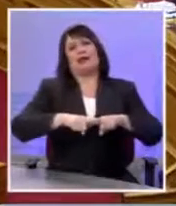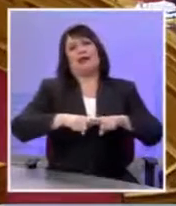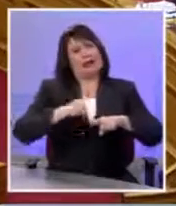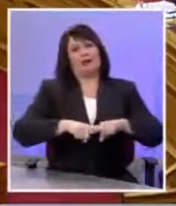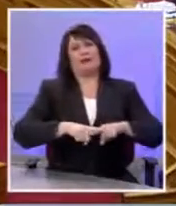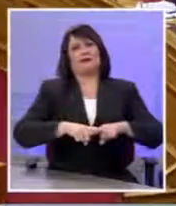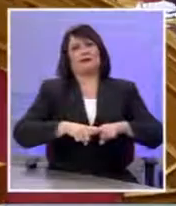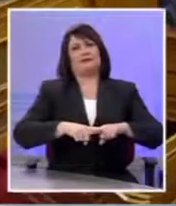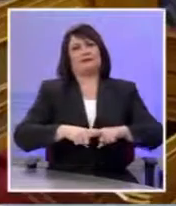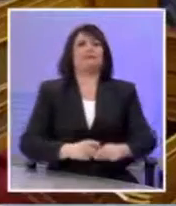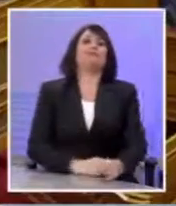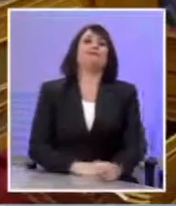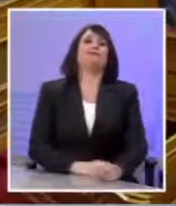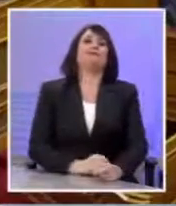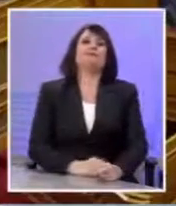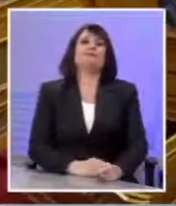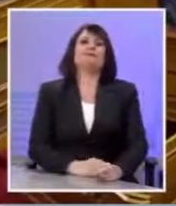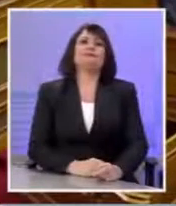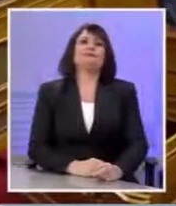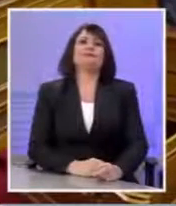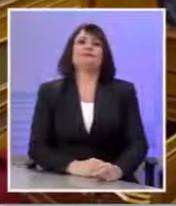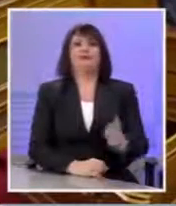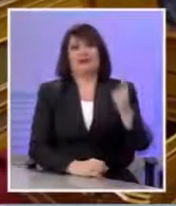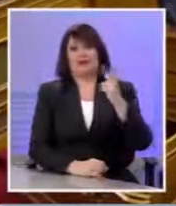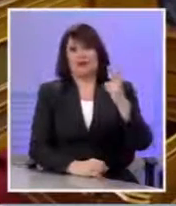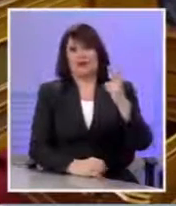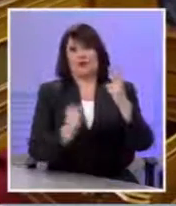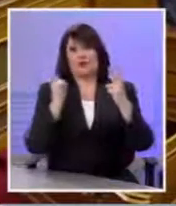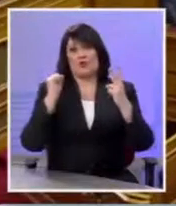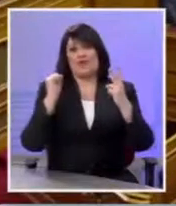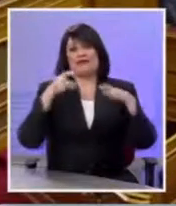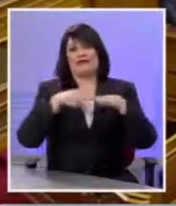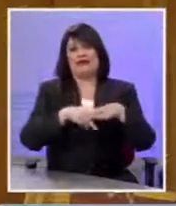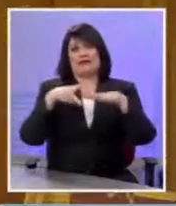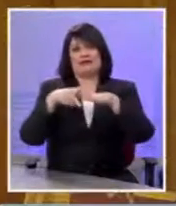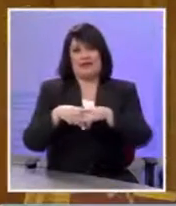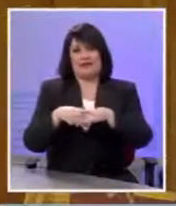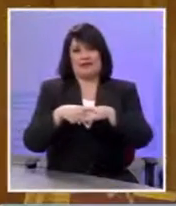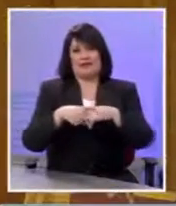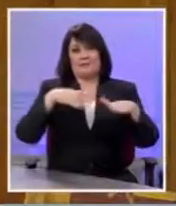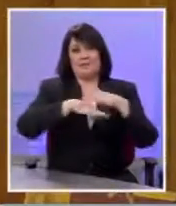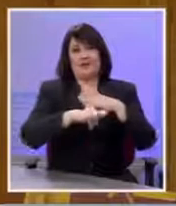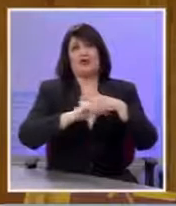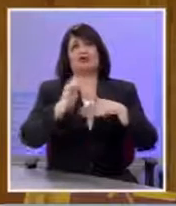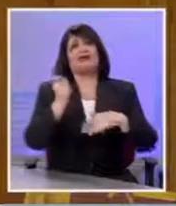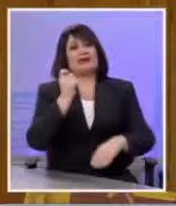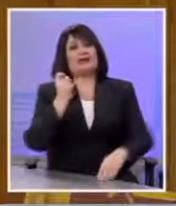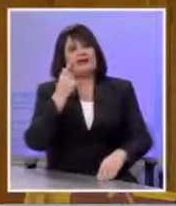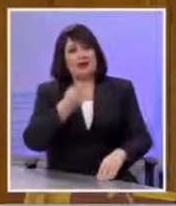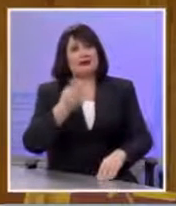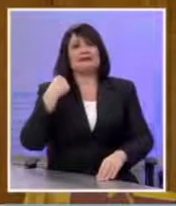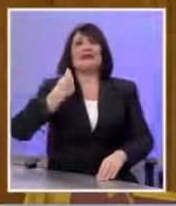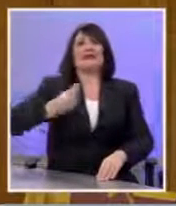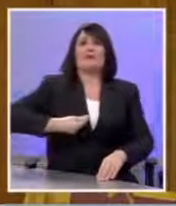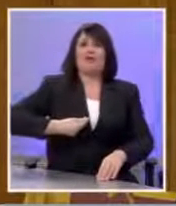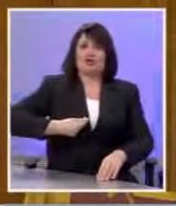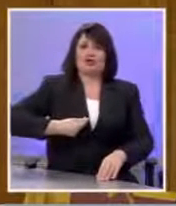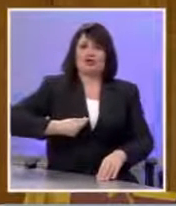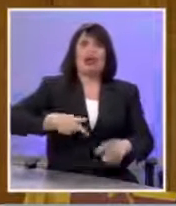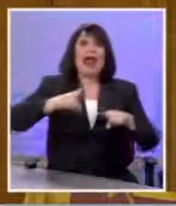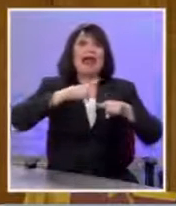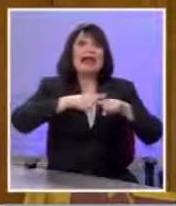επενδυτών. Και στις δυο λοιπόν μεγαλύτερες ελληνικές τράπεζες η συμμετοχή του δημοσίου και των